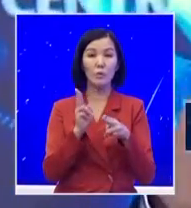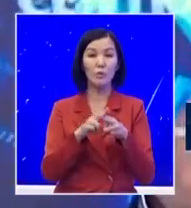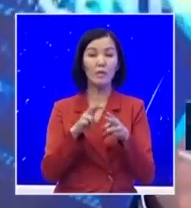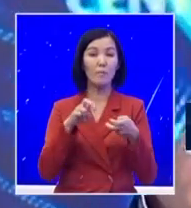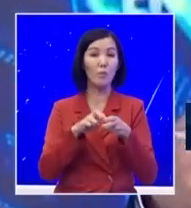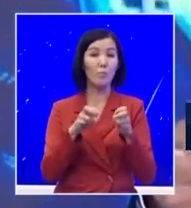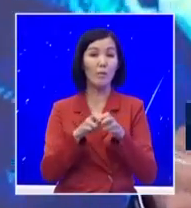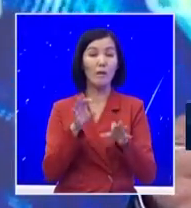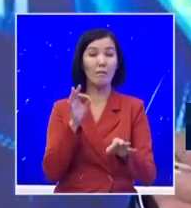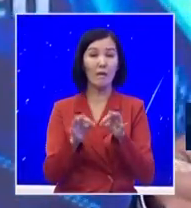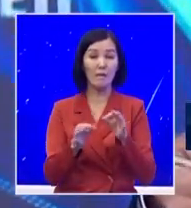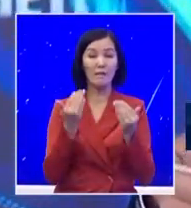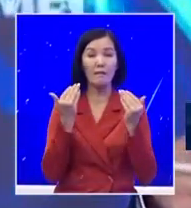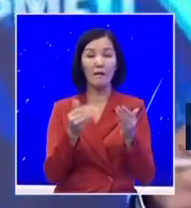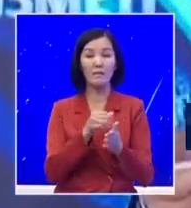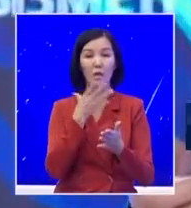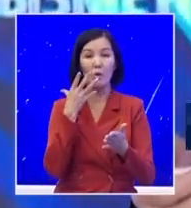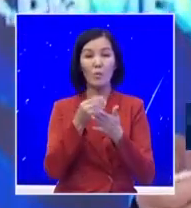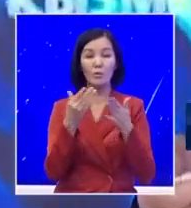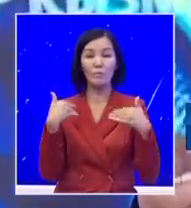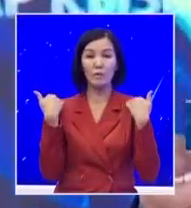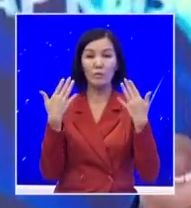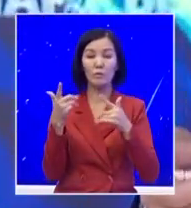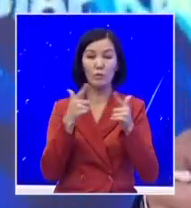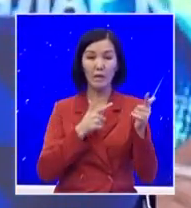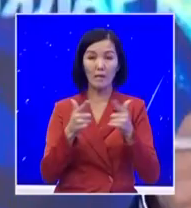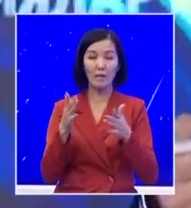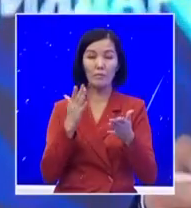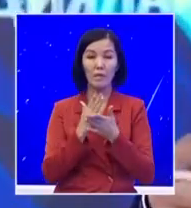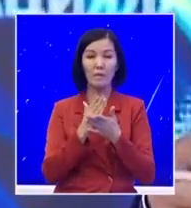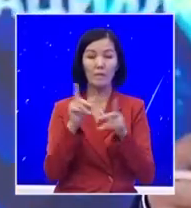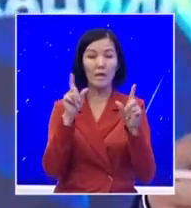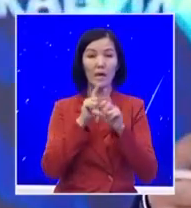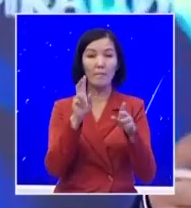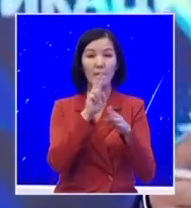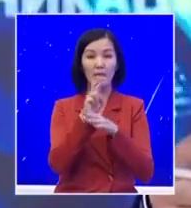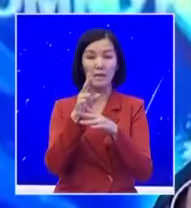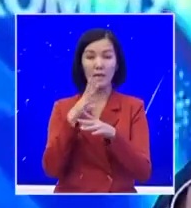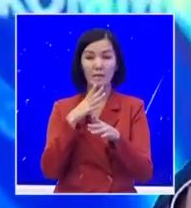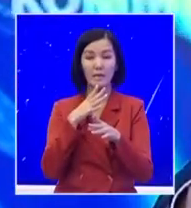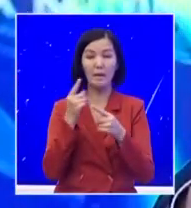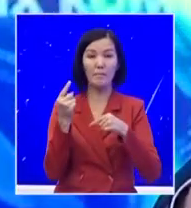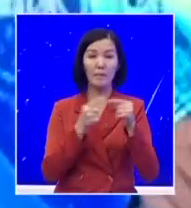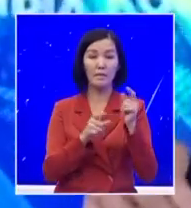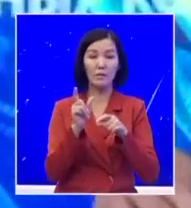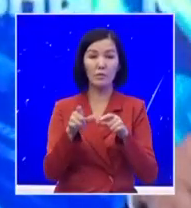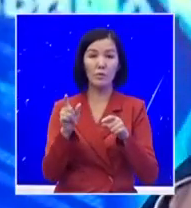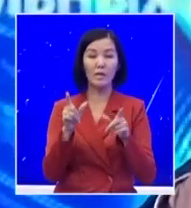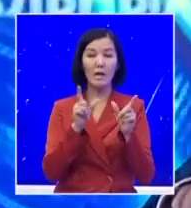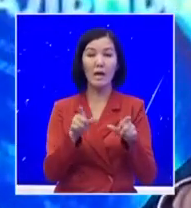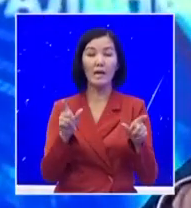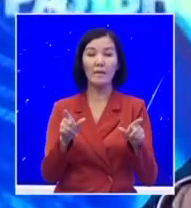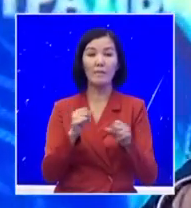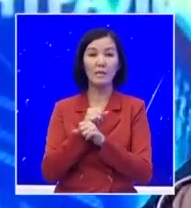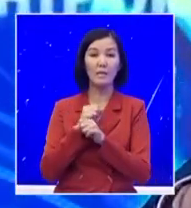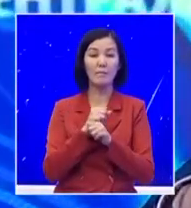мәселені талқыладық. Қазір біз өзіміздің ұсыныстар пакетін дайындап жатырмыз. Объектілерді аралап шықтық. Бизнес өкілдері адамдар демалыста